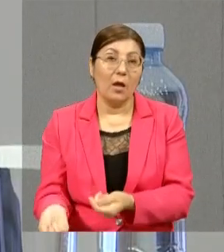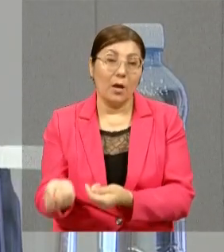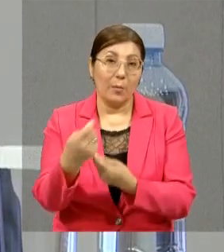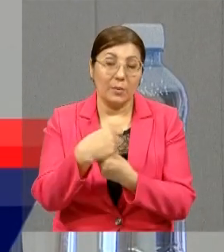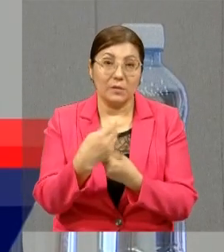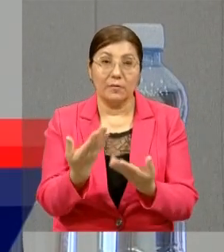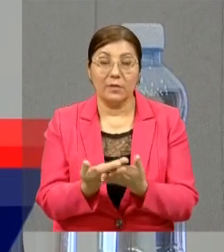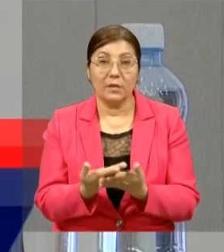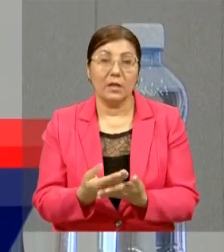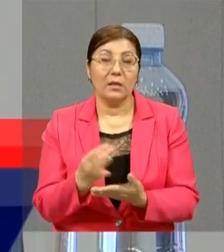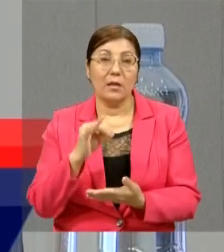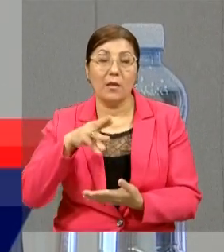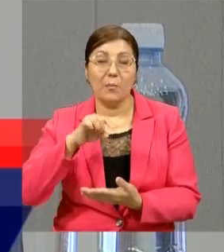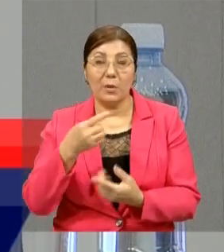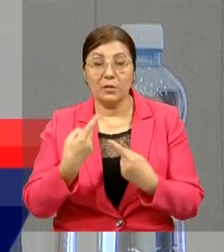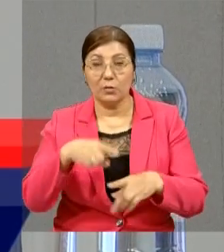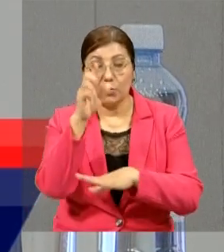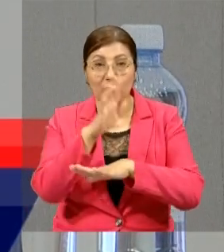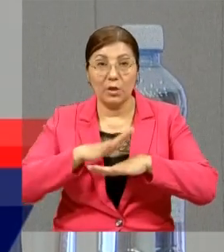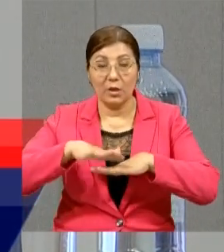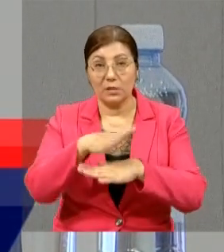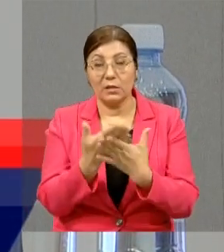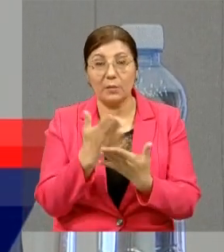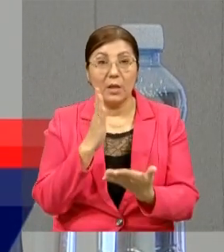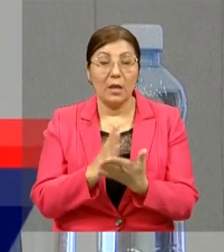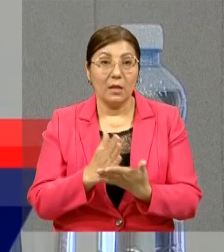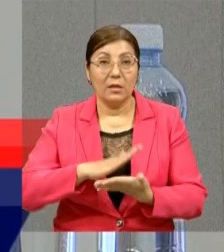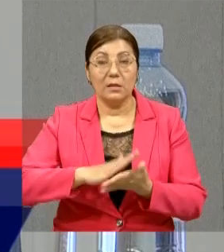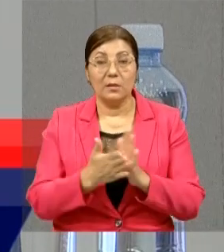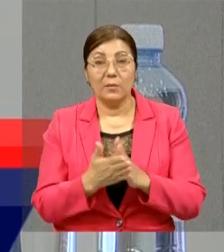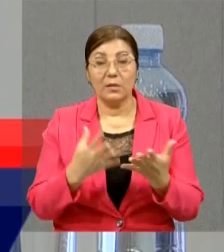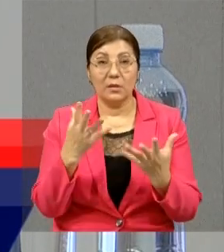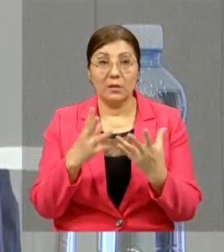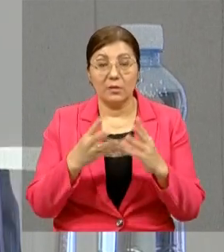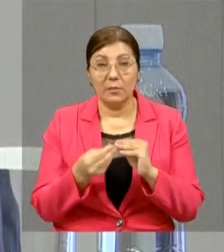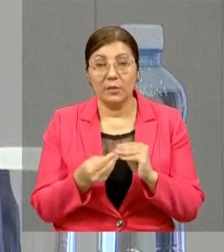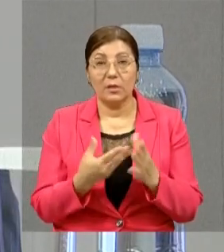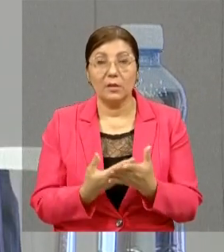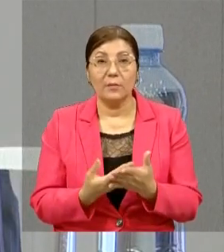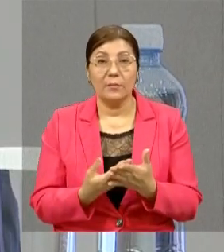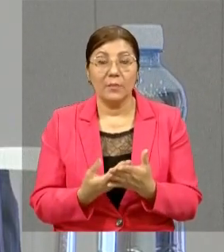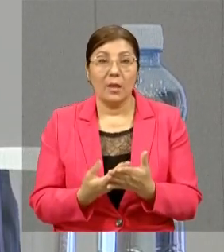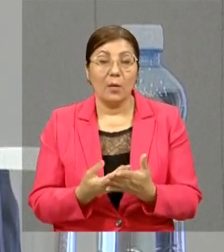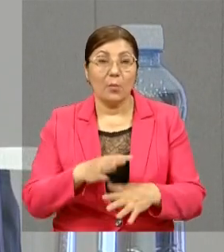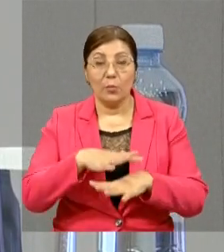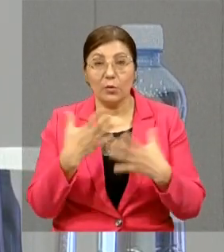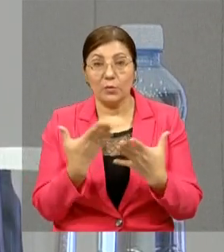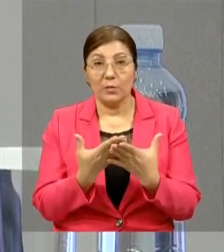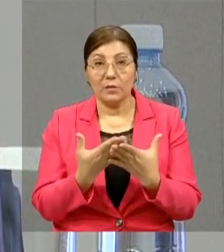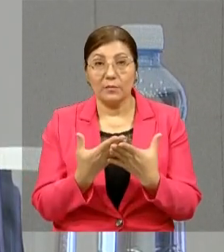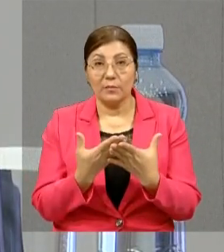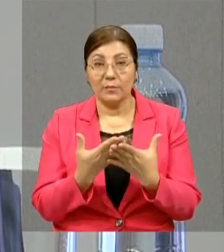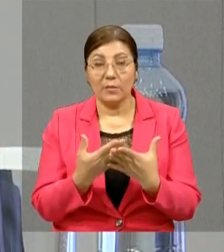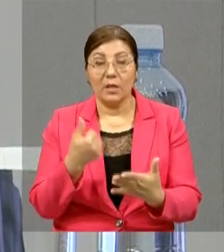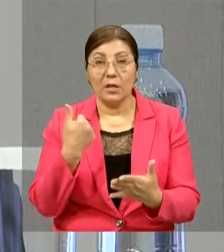анк каром и то Кас плюс подписан оте контракт на сумму металлических креплений и запасных частей на